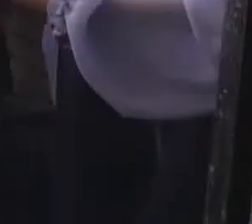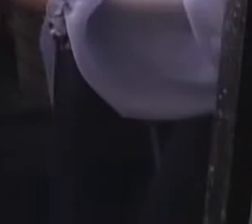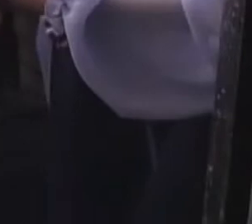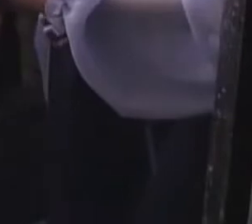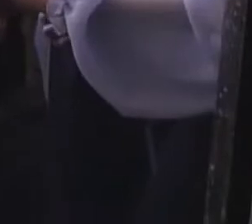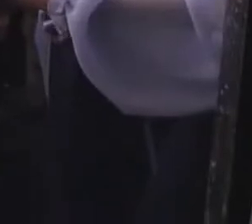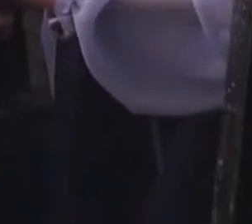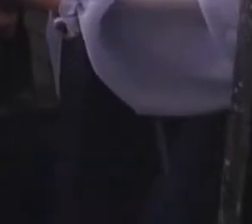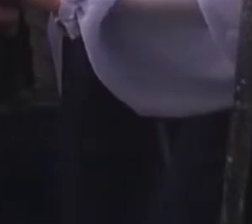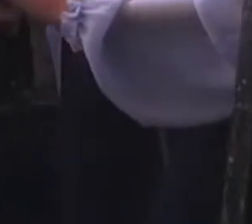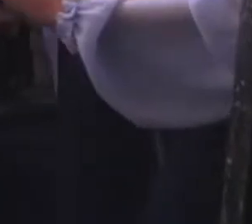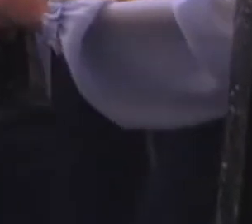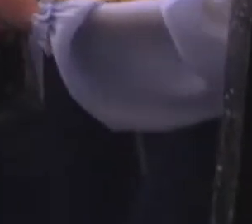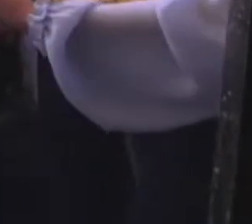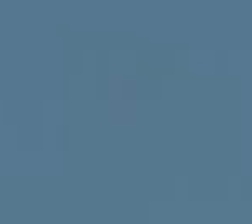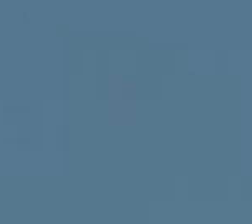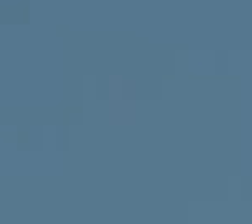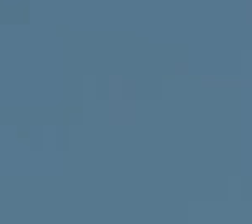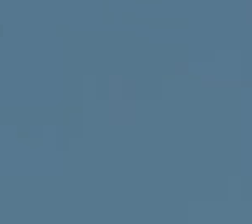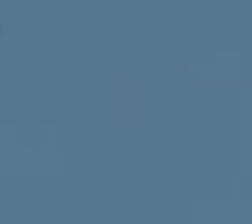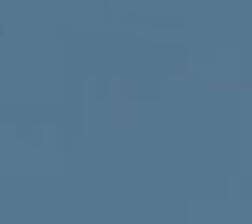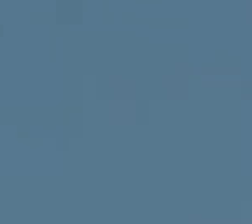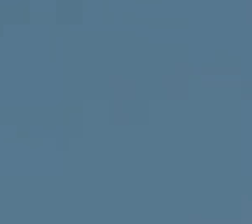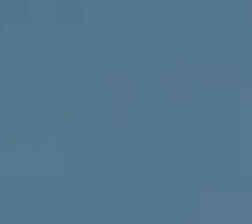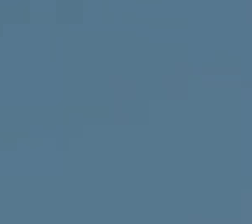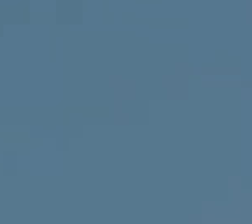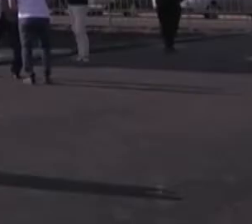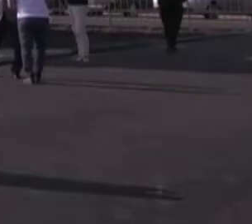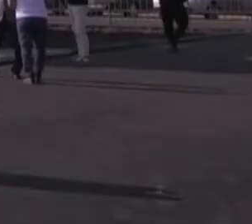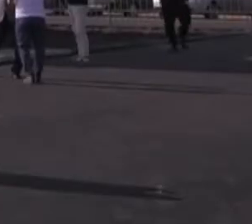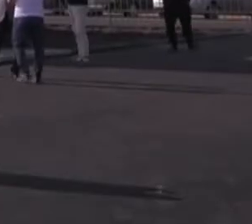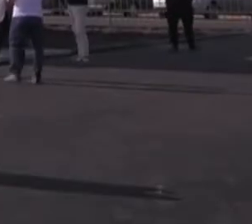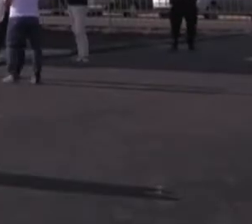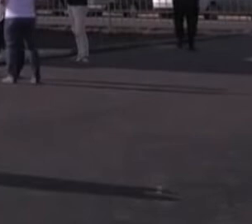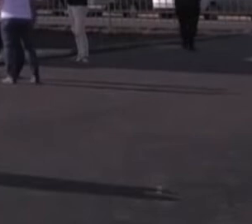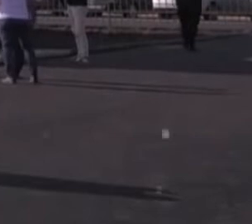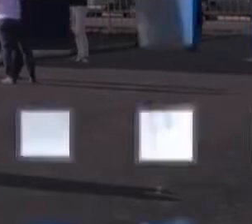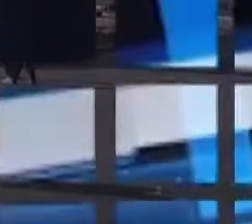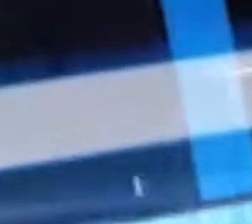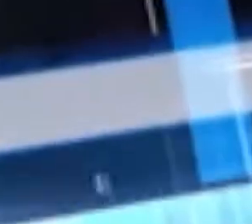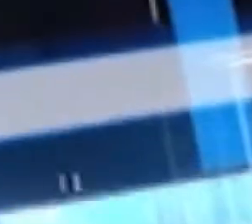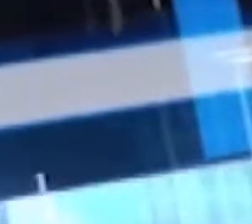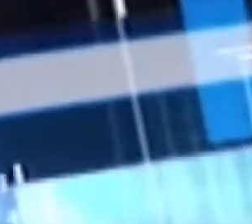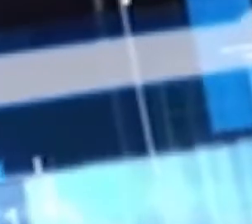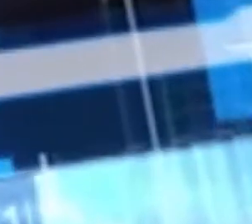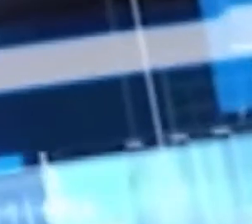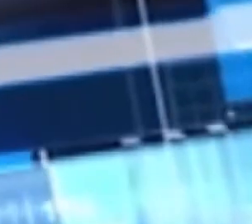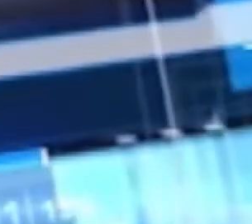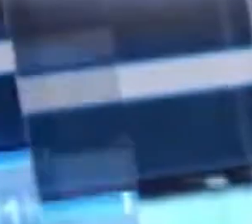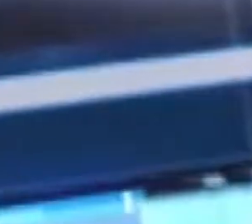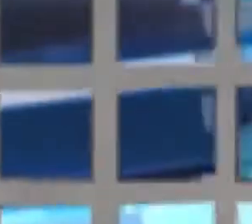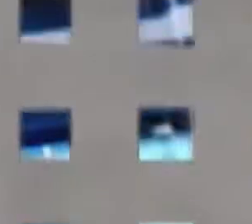Степной кентінде Ахмет Сафа Хазрет атындағы мешіт ашылды. Мешіт мұнарасының биіктігі 13 метрді құрайды.